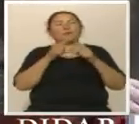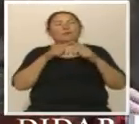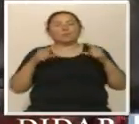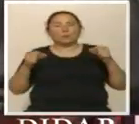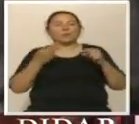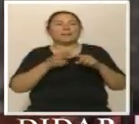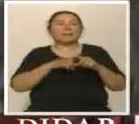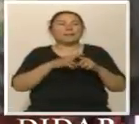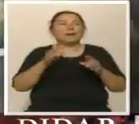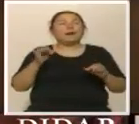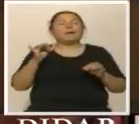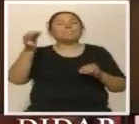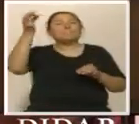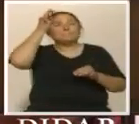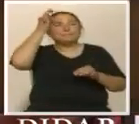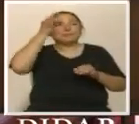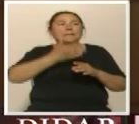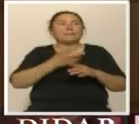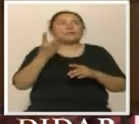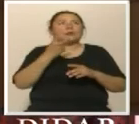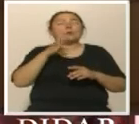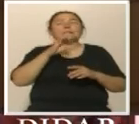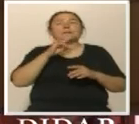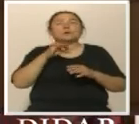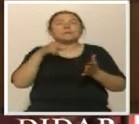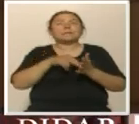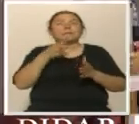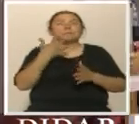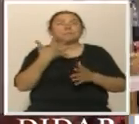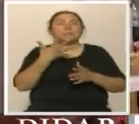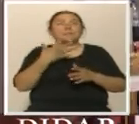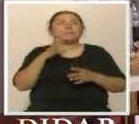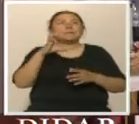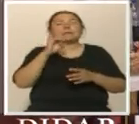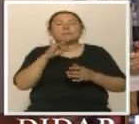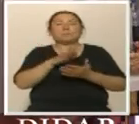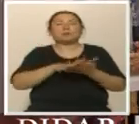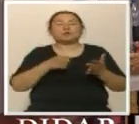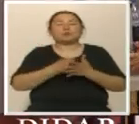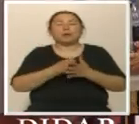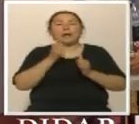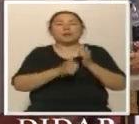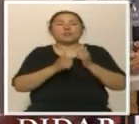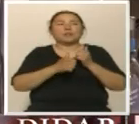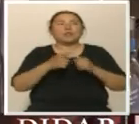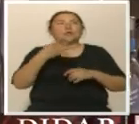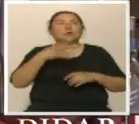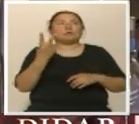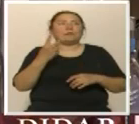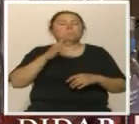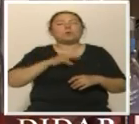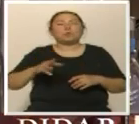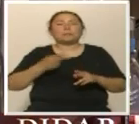на память об этом историческом моменте второй сезон сериала состоит из 35 серий продолжительность каждой части 42 минуты